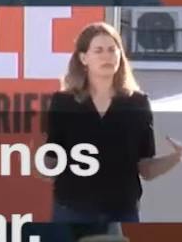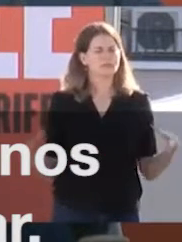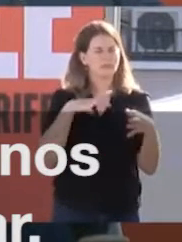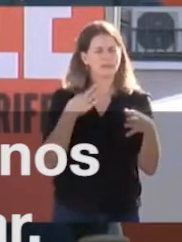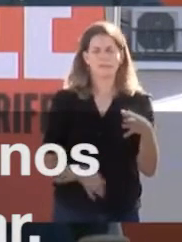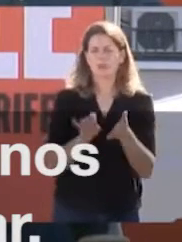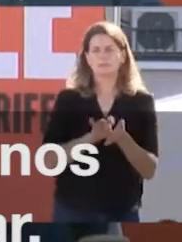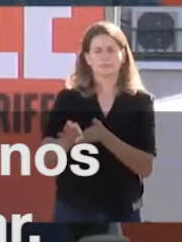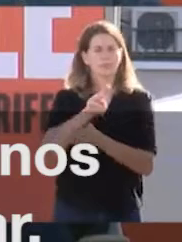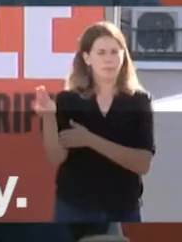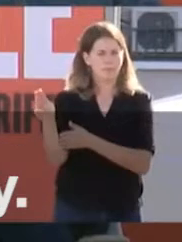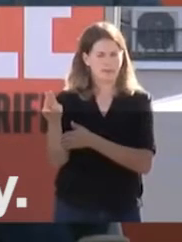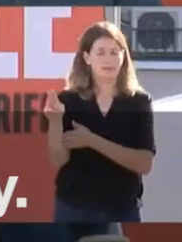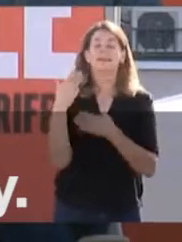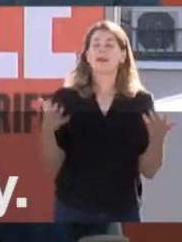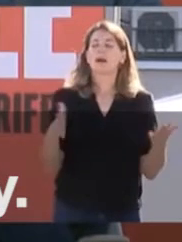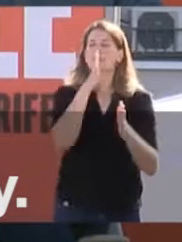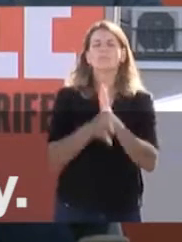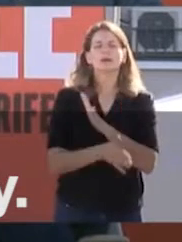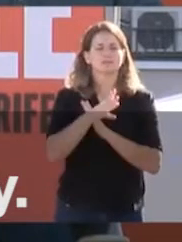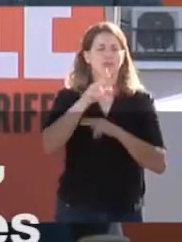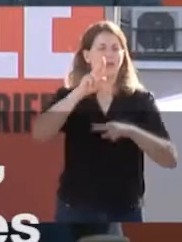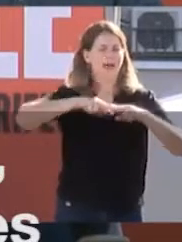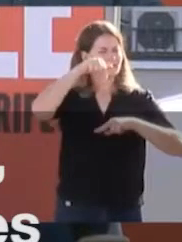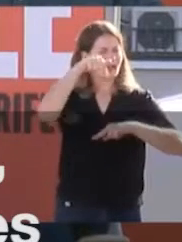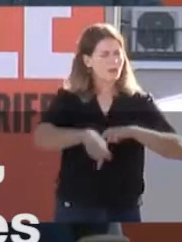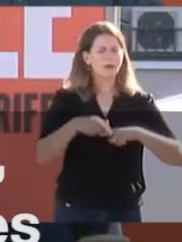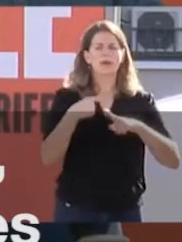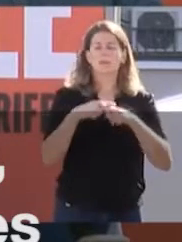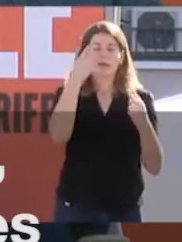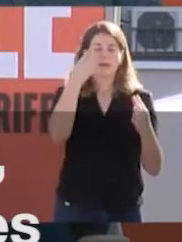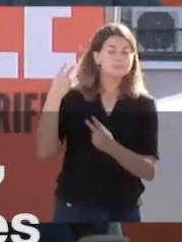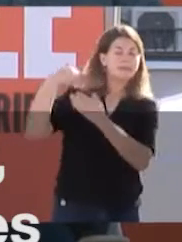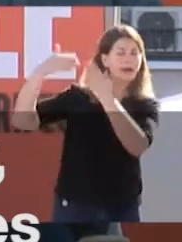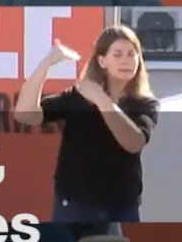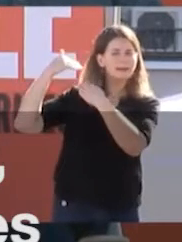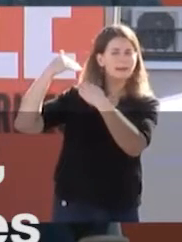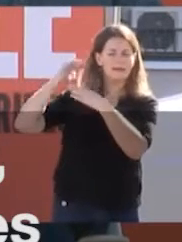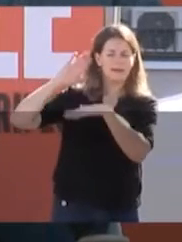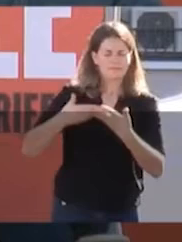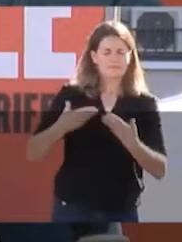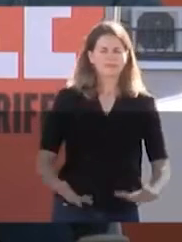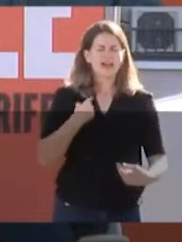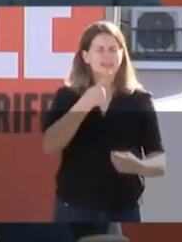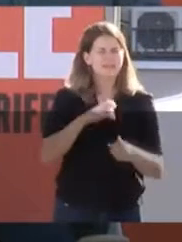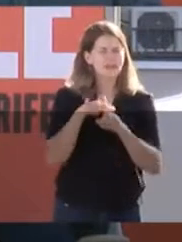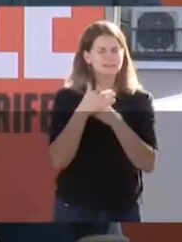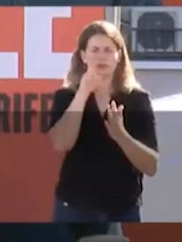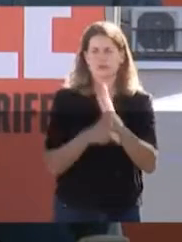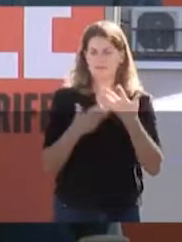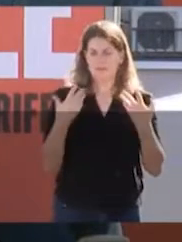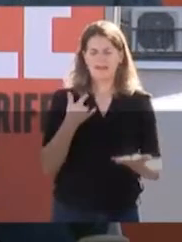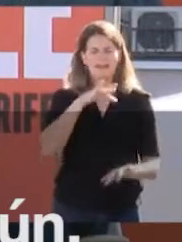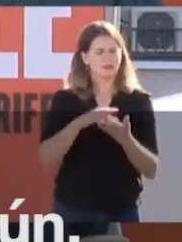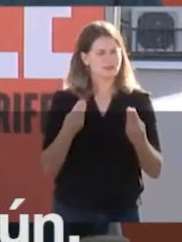i fer fora el Partit Popular. I per això l'acte d'avui, perquè mirem enrere i veiem que malgrat les dificultats del moment històric que ens ha tocat